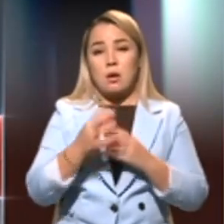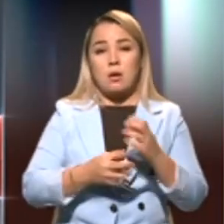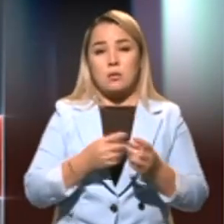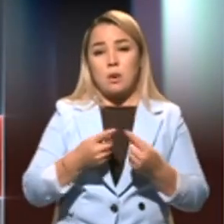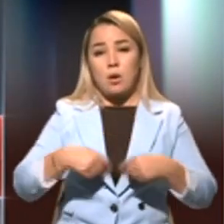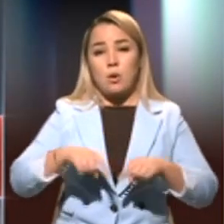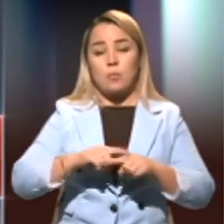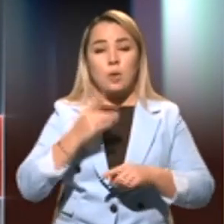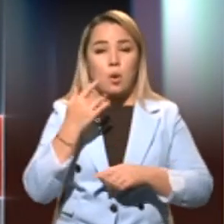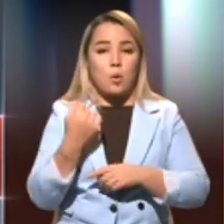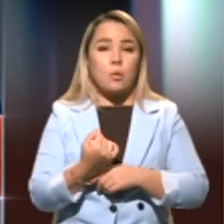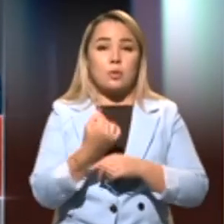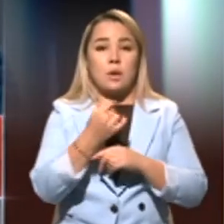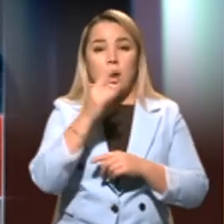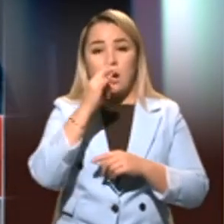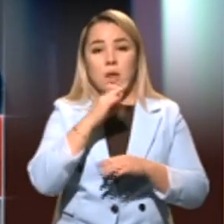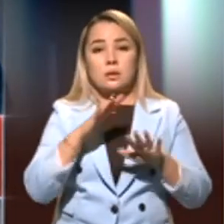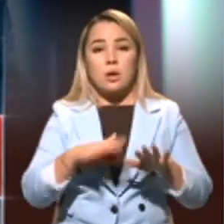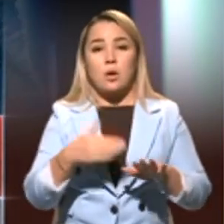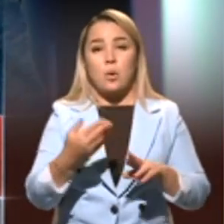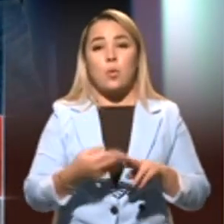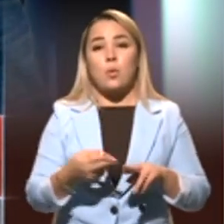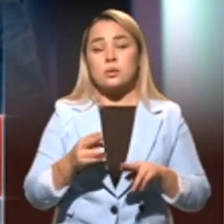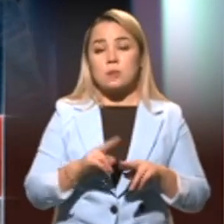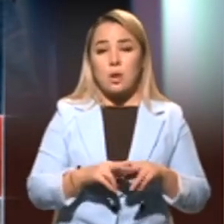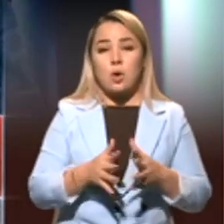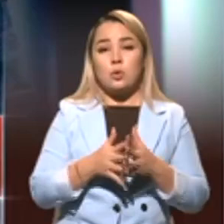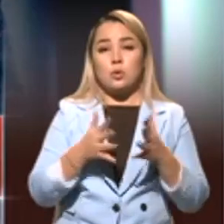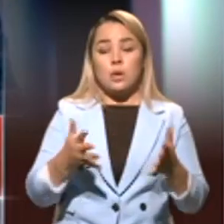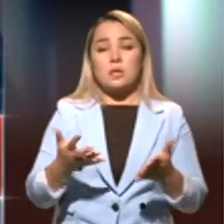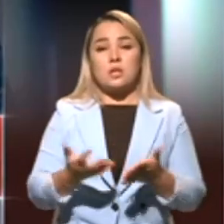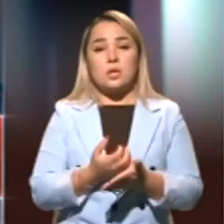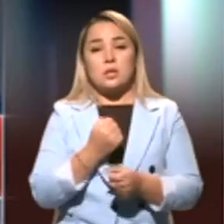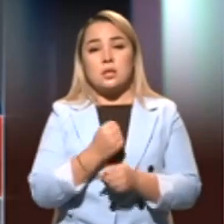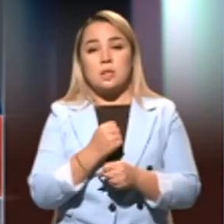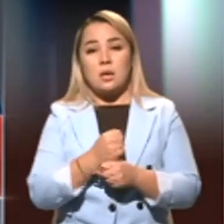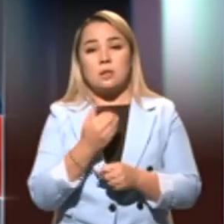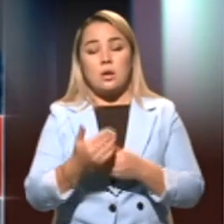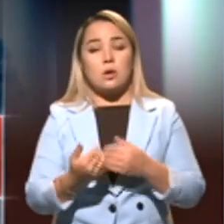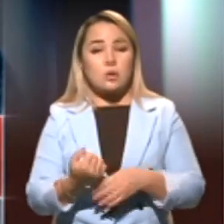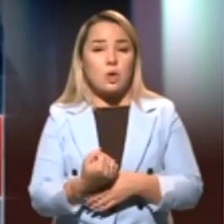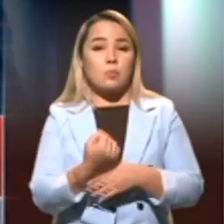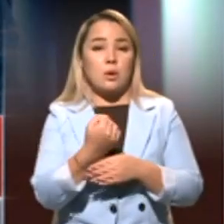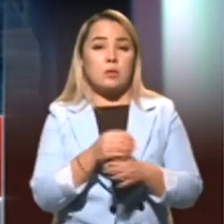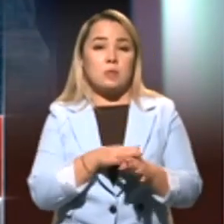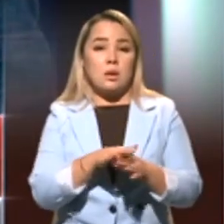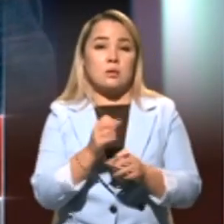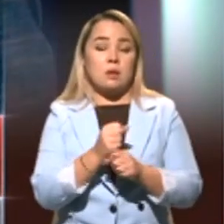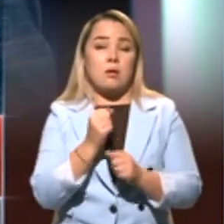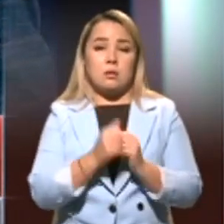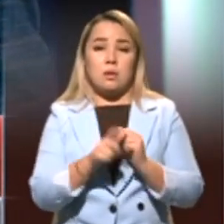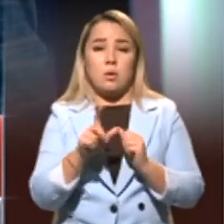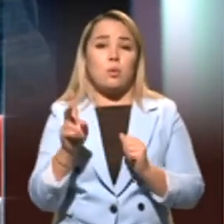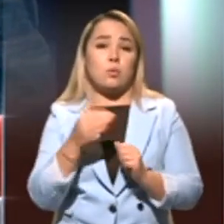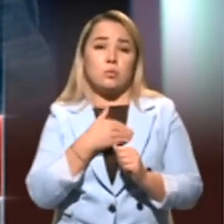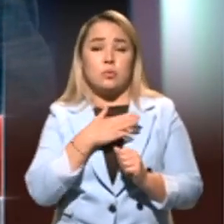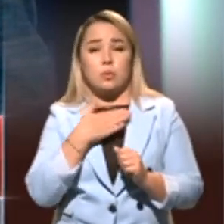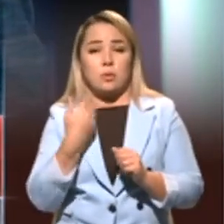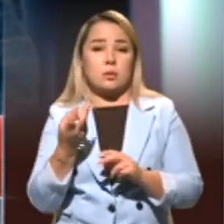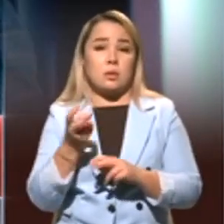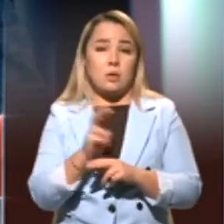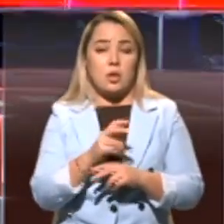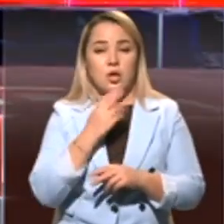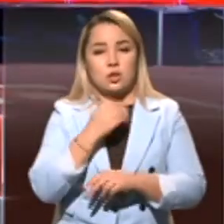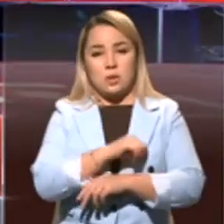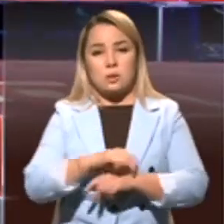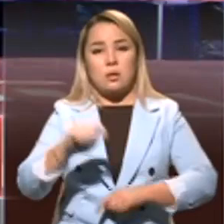қауымдастығының оның қолдап Қазақстанды осындай жаңағы үлкен жетістігіне демеу беруі келмей қойса да әркімнің өз еркі бар ғой, былай қарасақ шетелден.